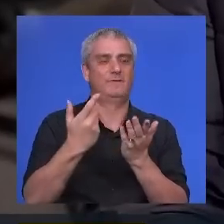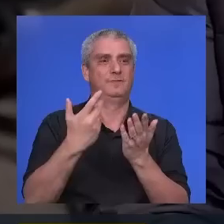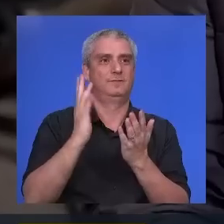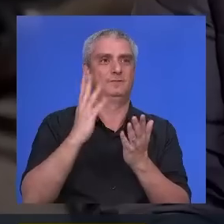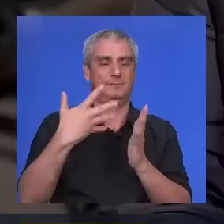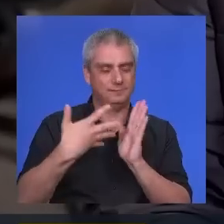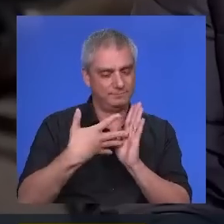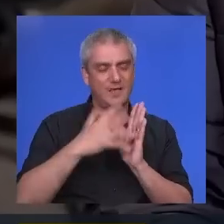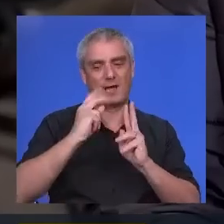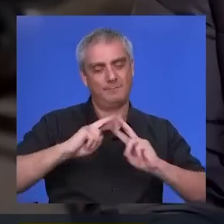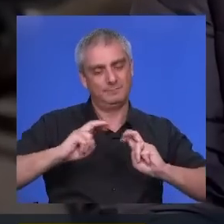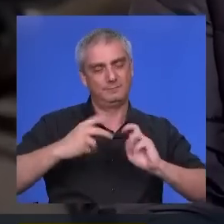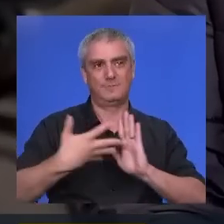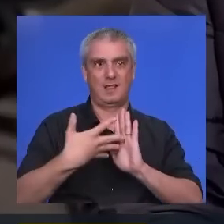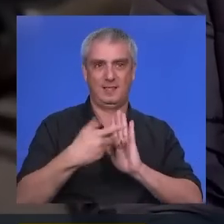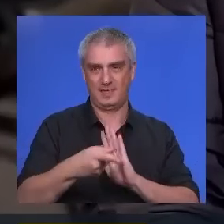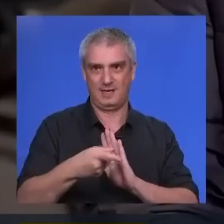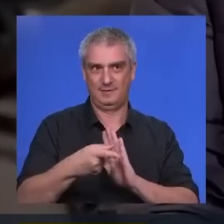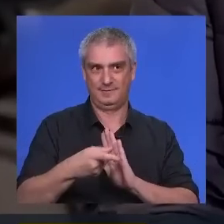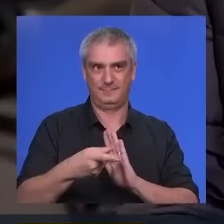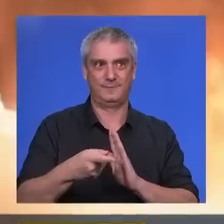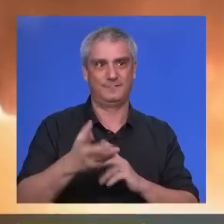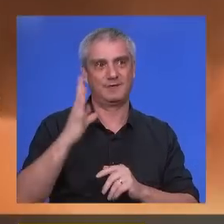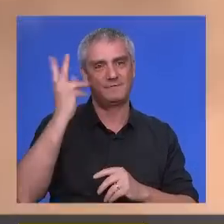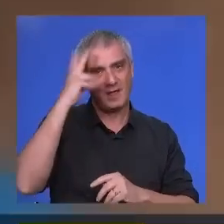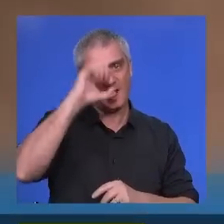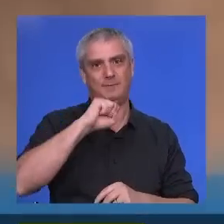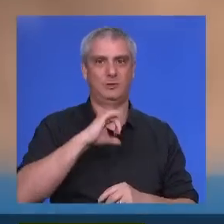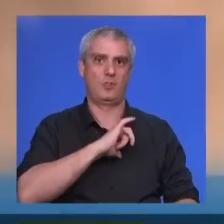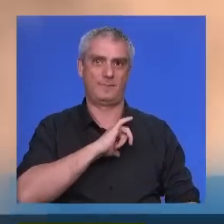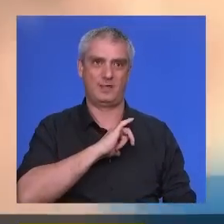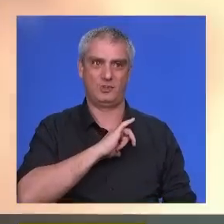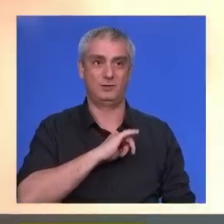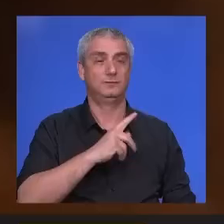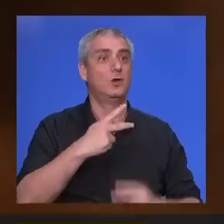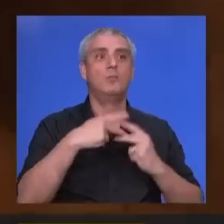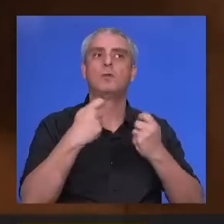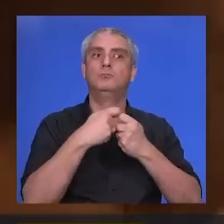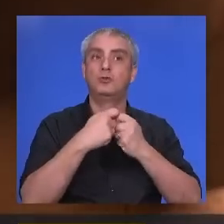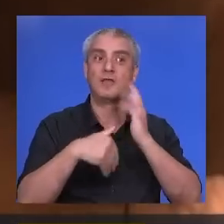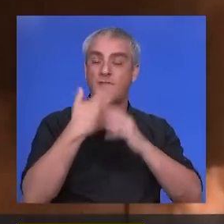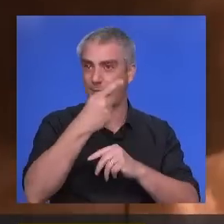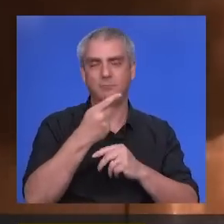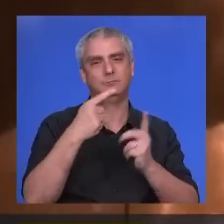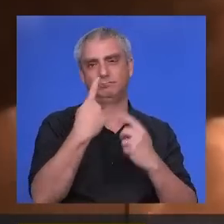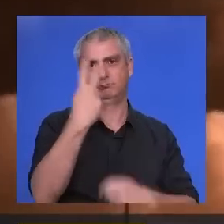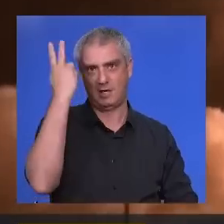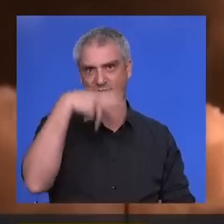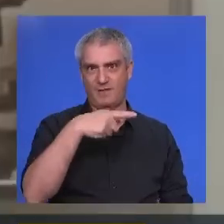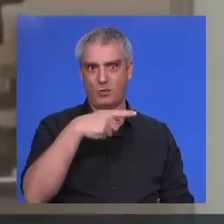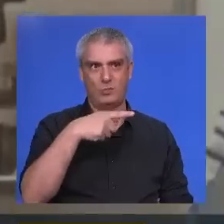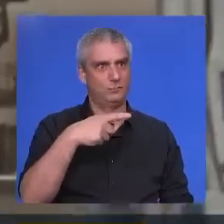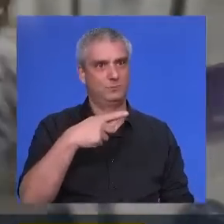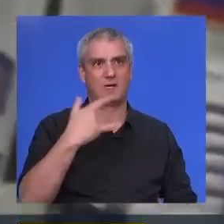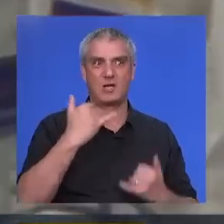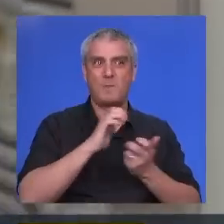then analyze them and draw interesting conclusions. הפרויקט המשותף הבא שלהם נולד מתוך הבנה שכיום הבירוקרטיה הקיימת